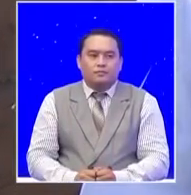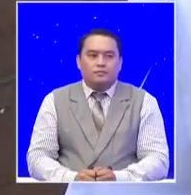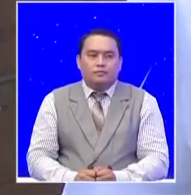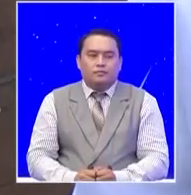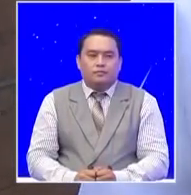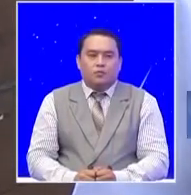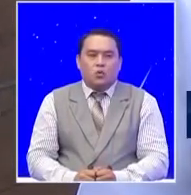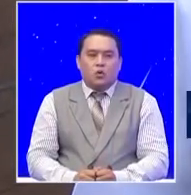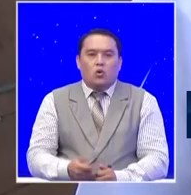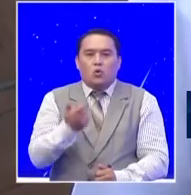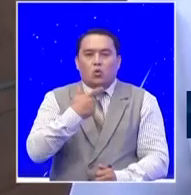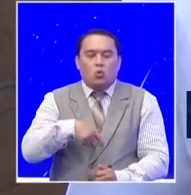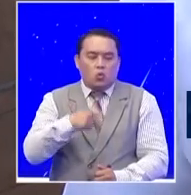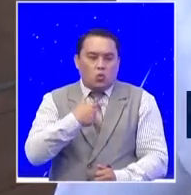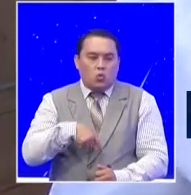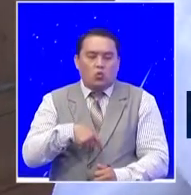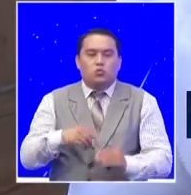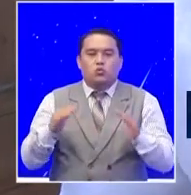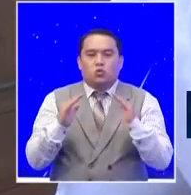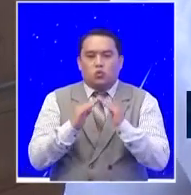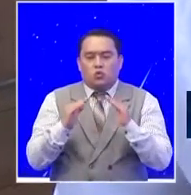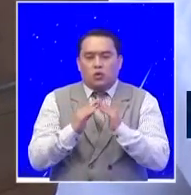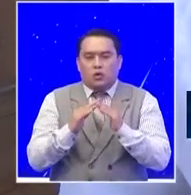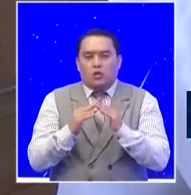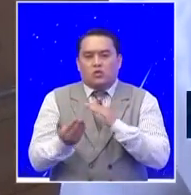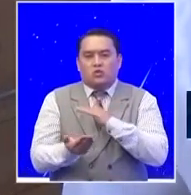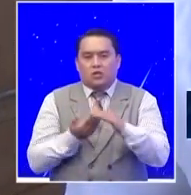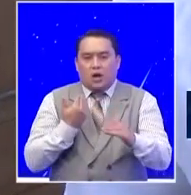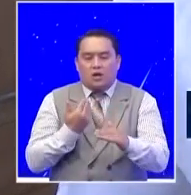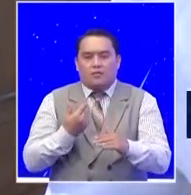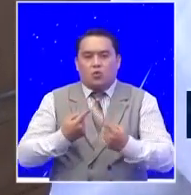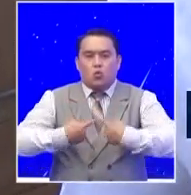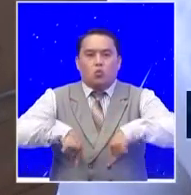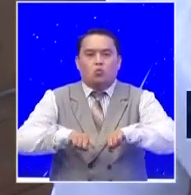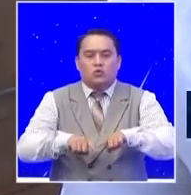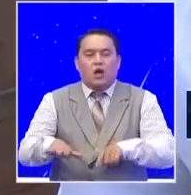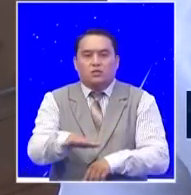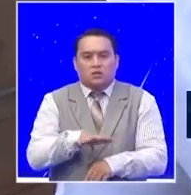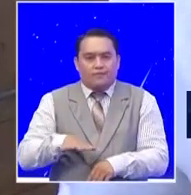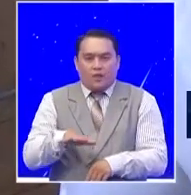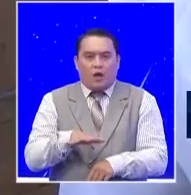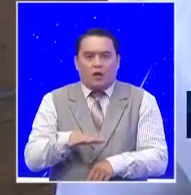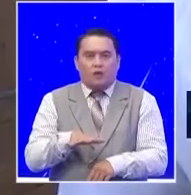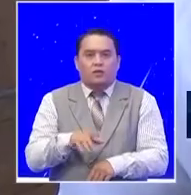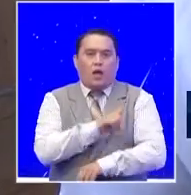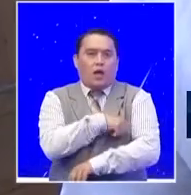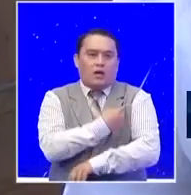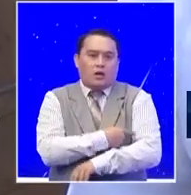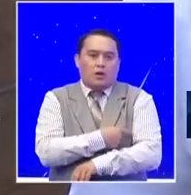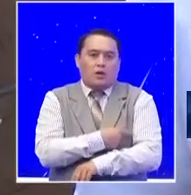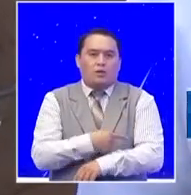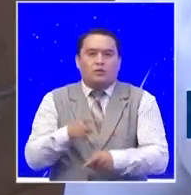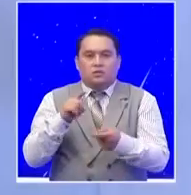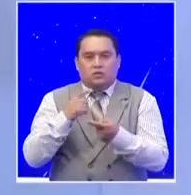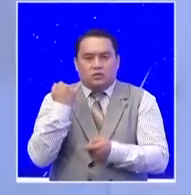өзінің участковый медсестралары арқылы, немесе участоктік бөлінген дәрігерлері бар, әрқайсының сол бөлінген дәрігерлерін арқылы